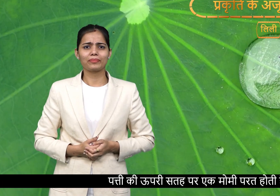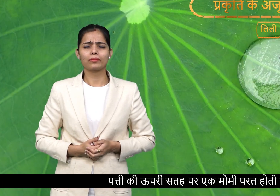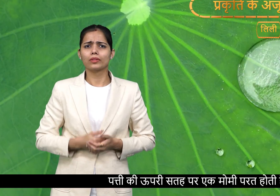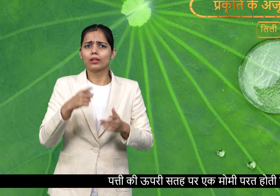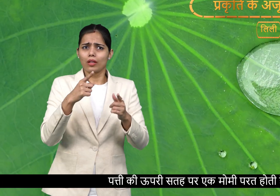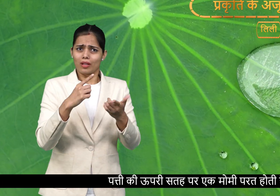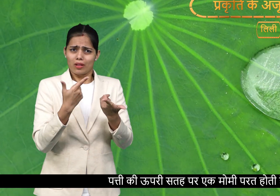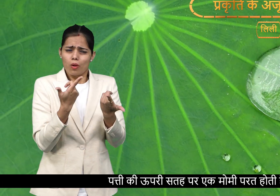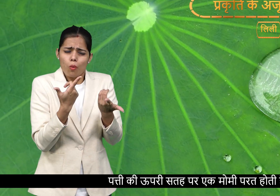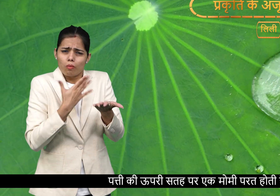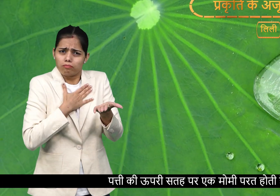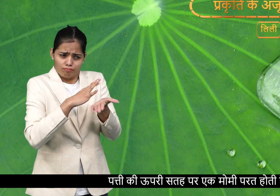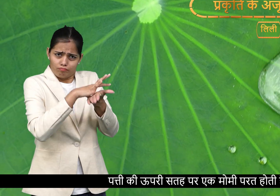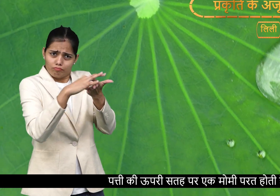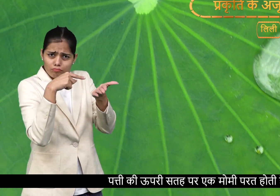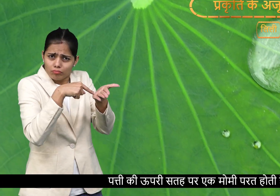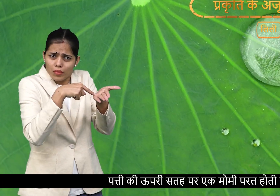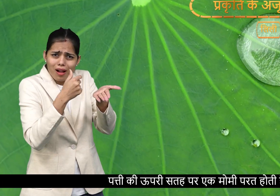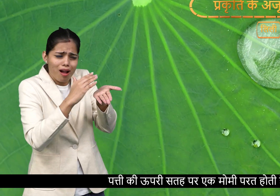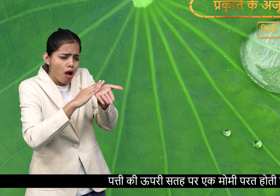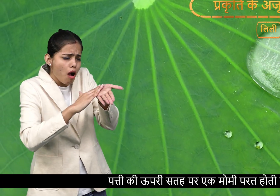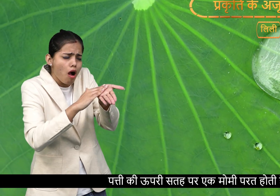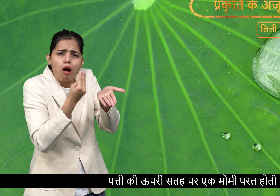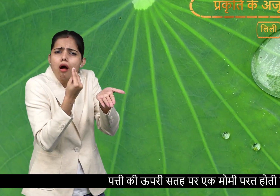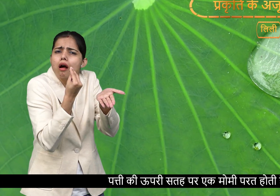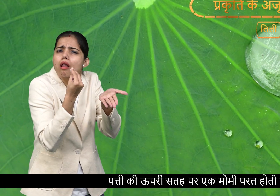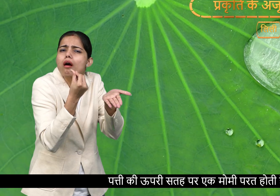पत्ती की ऊपरी सतह पर एक मोमी परत होती है।